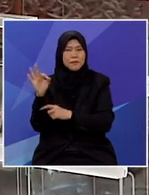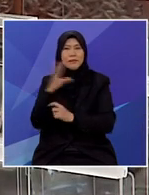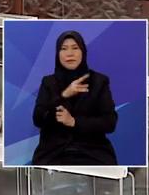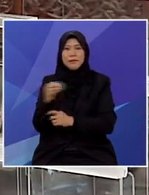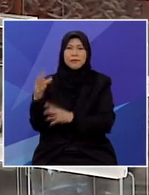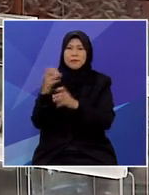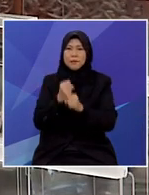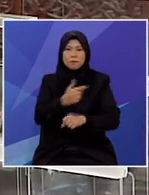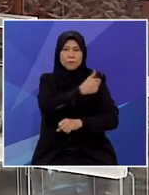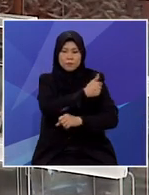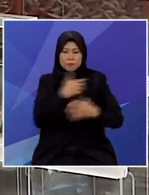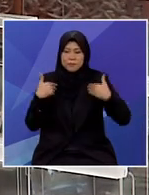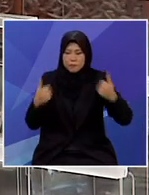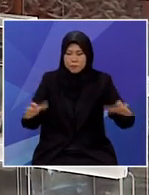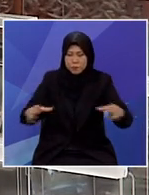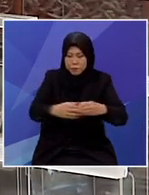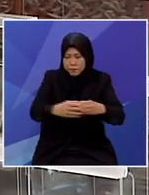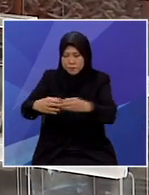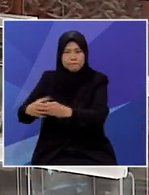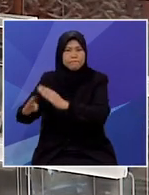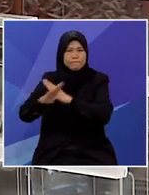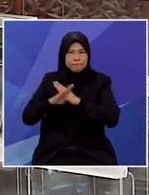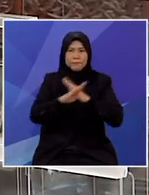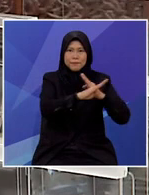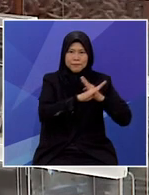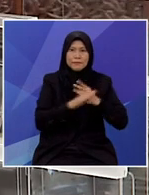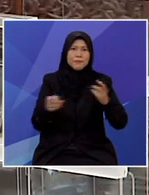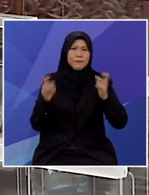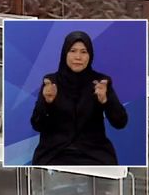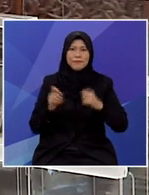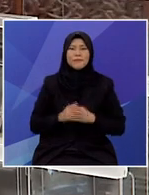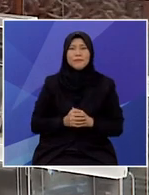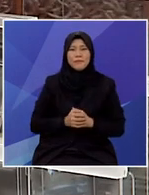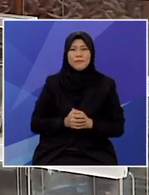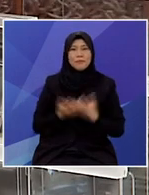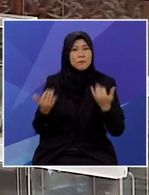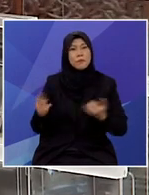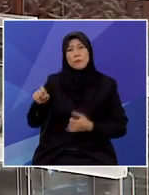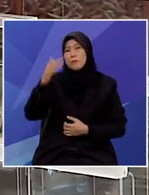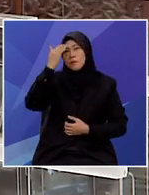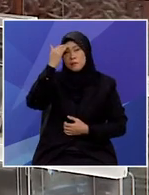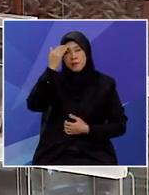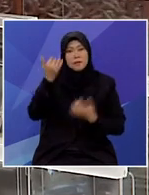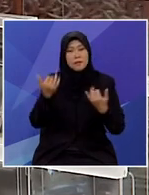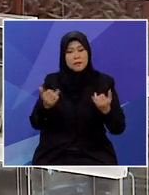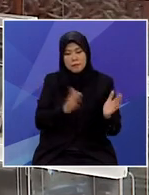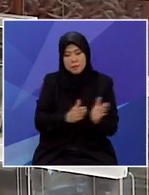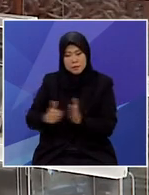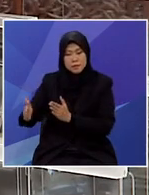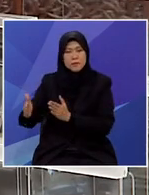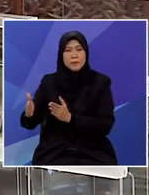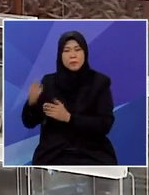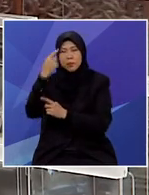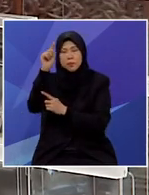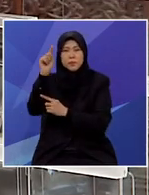mencapai immunity kelompok dengan seberapa saja Hai menyedari hakikat tersebut strategi whole